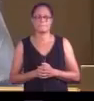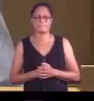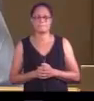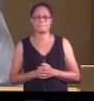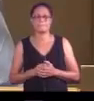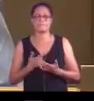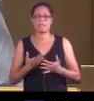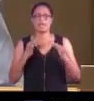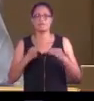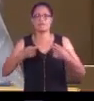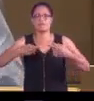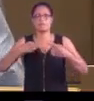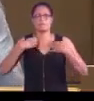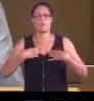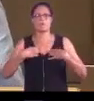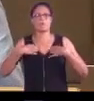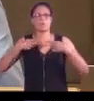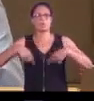la commission d'appel d'offres,